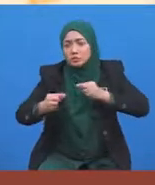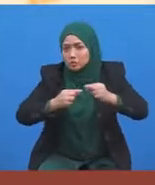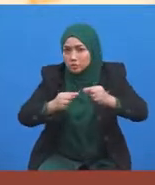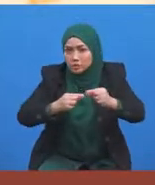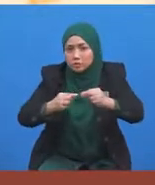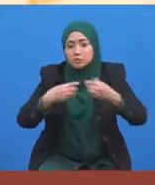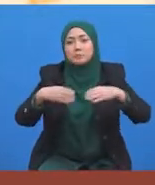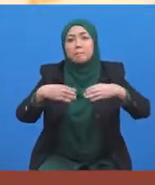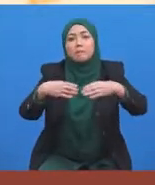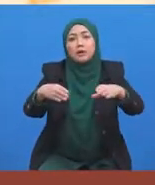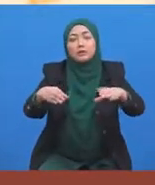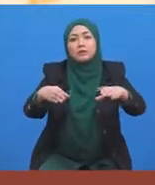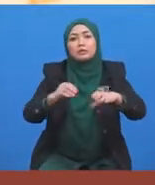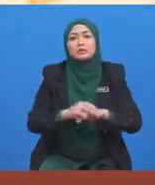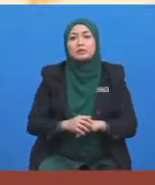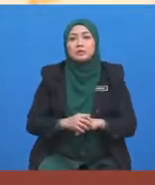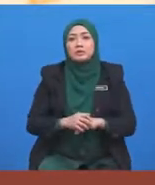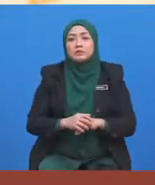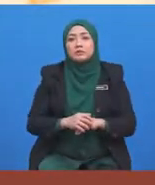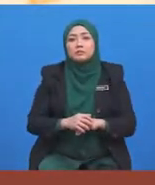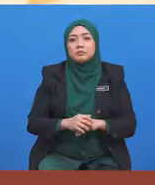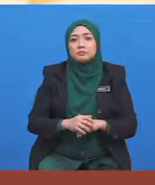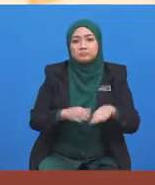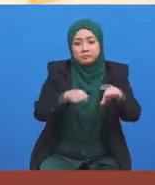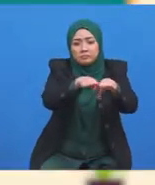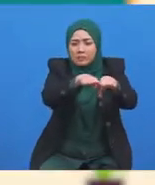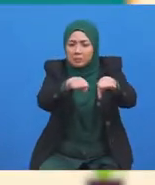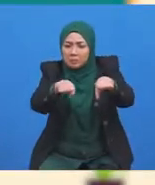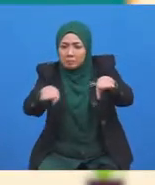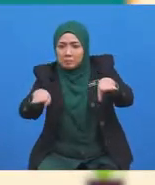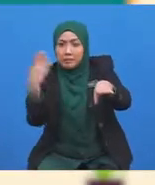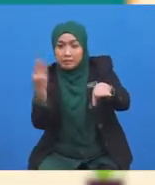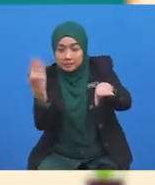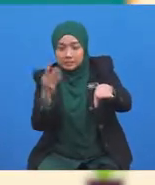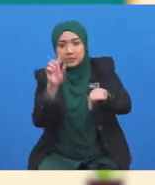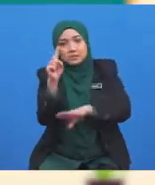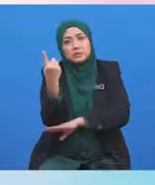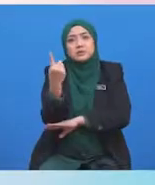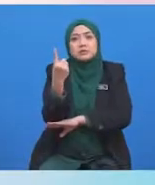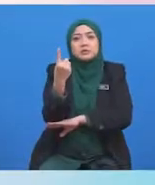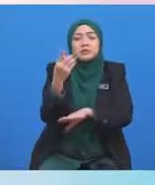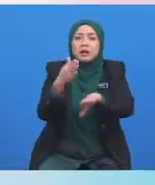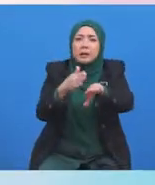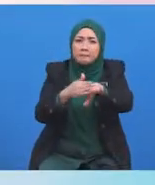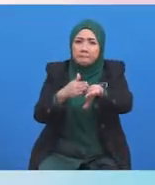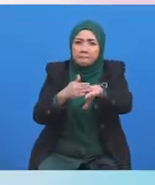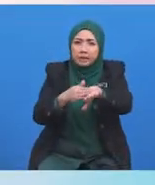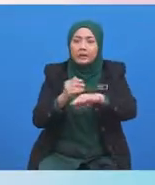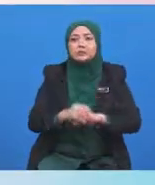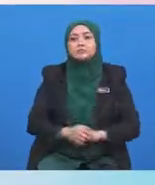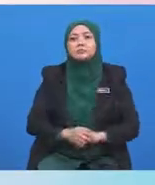akan menyebabkan berlakunya gerakan jisim perlahan. Faktor kedua, jenis